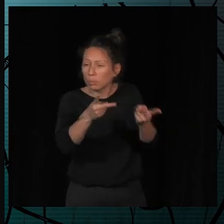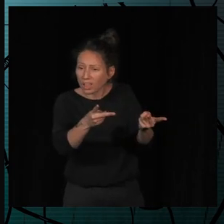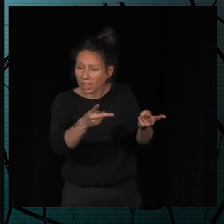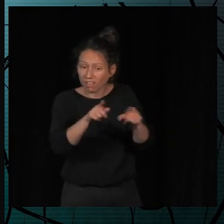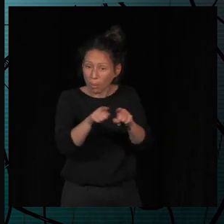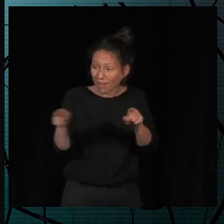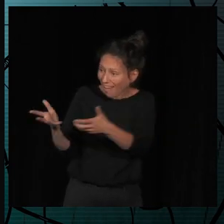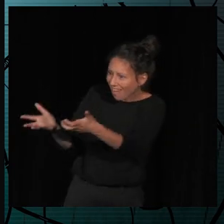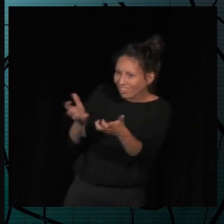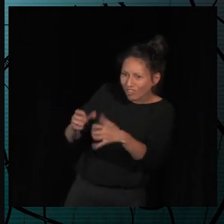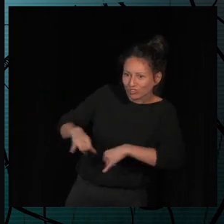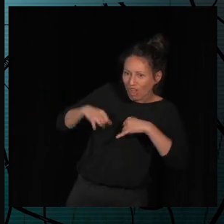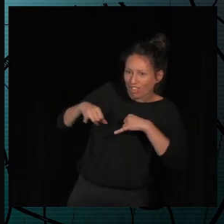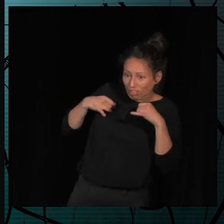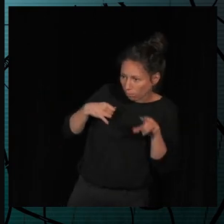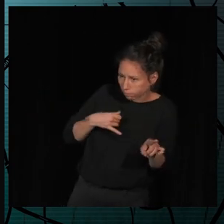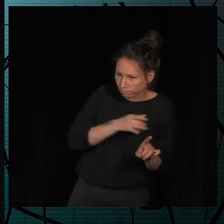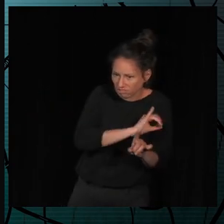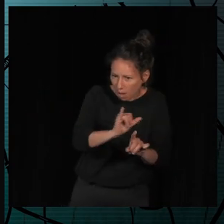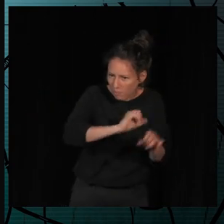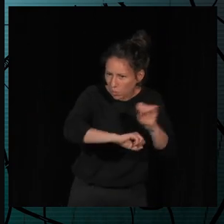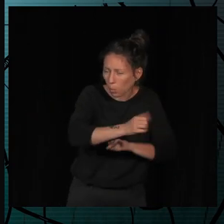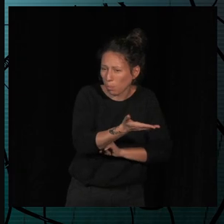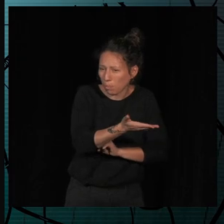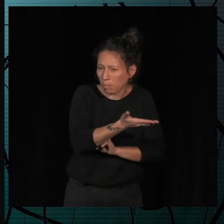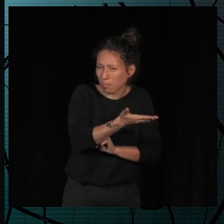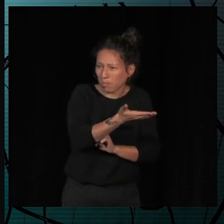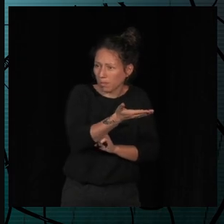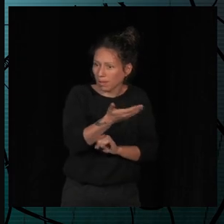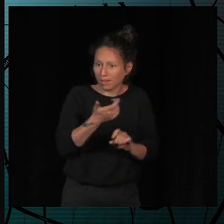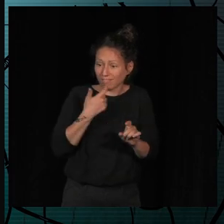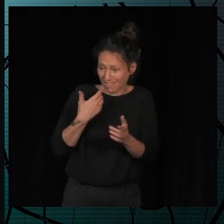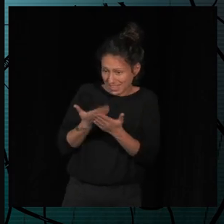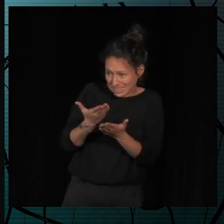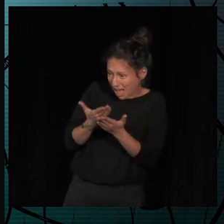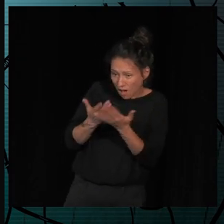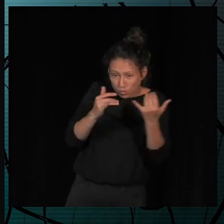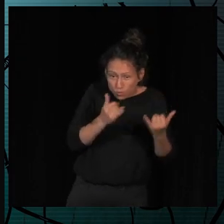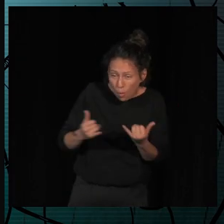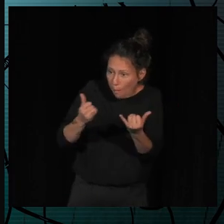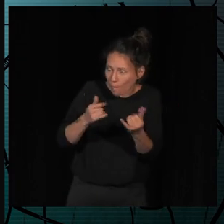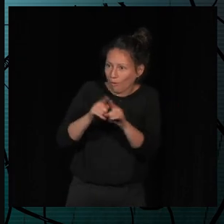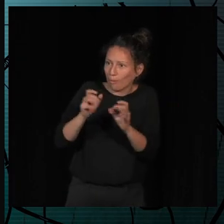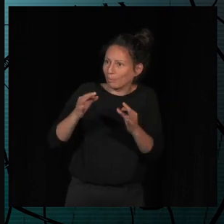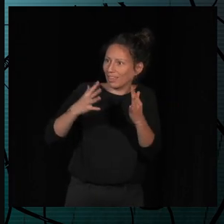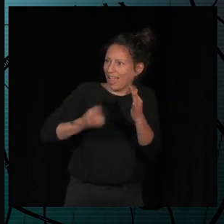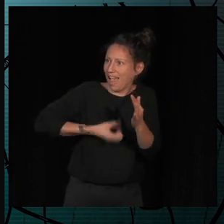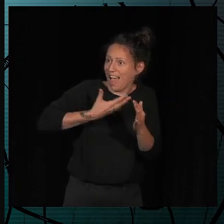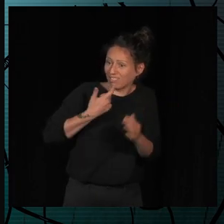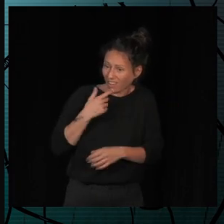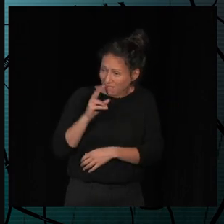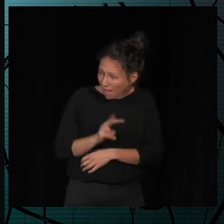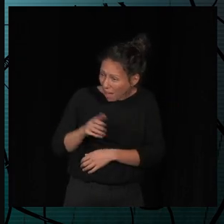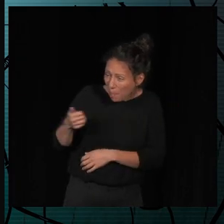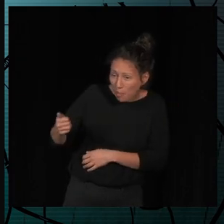jeunes et les moins jeunes vers toutes ces créations vraiment ces œuvres d'art euh bah est-ce que c'est dans la cour de récréation